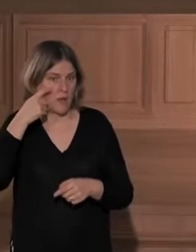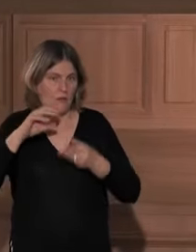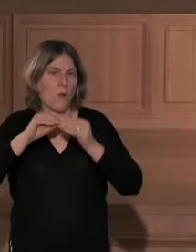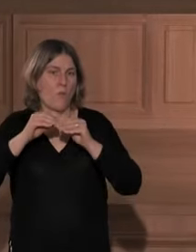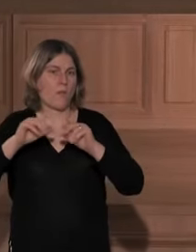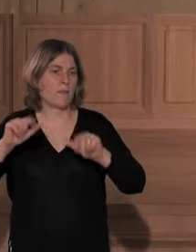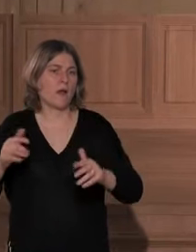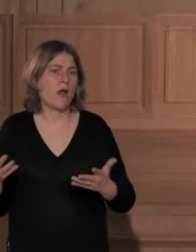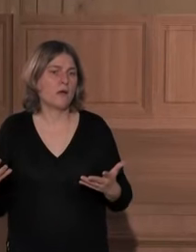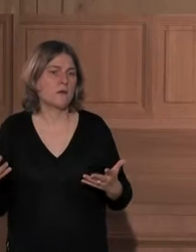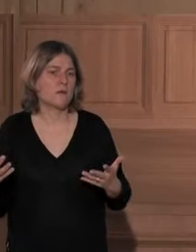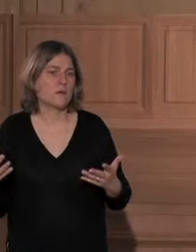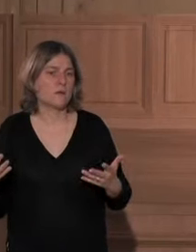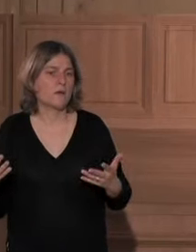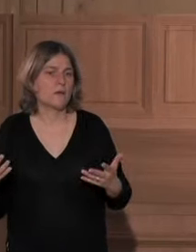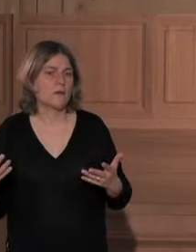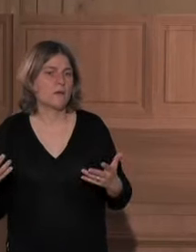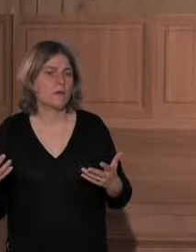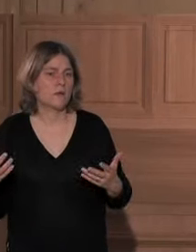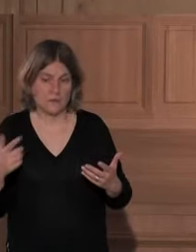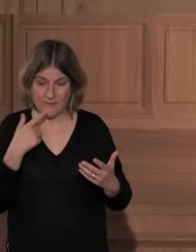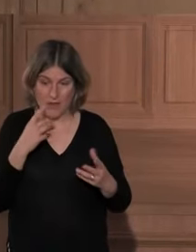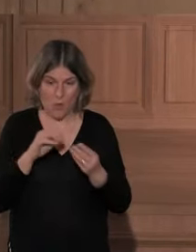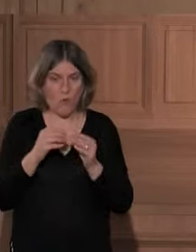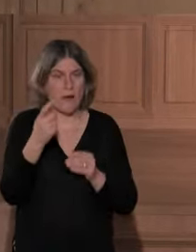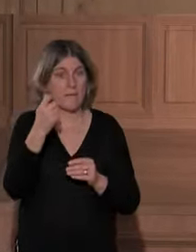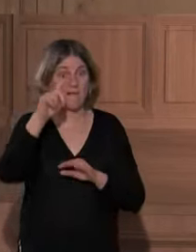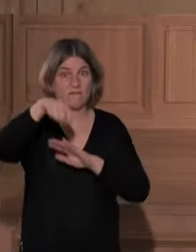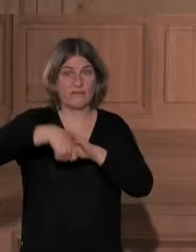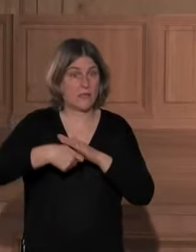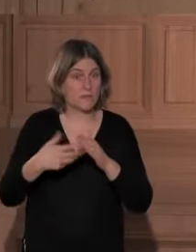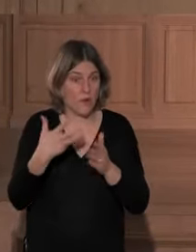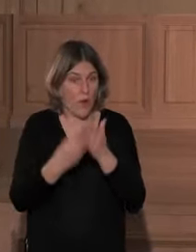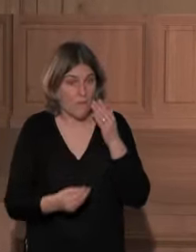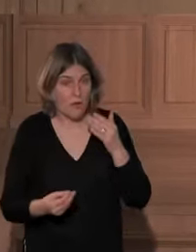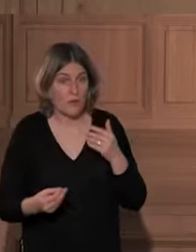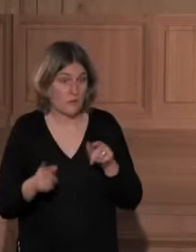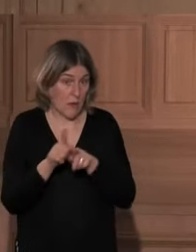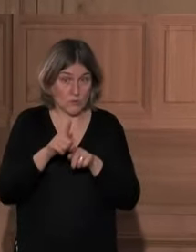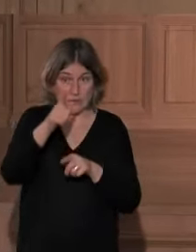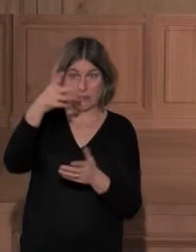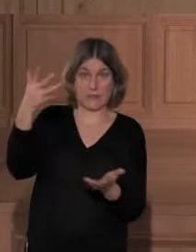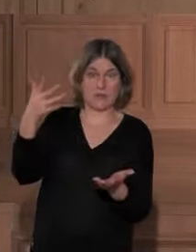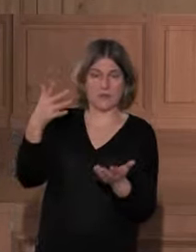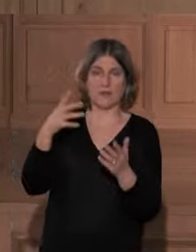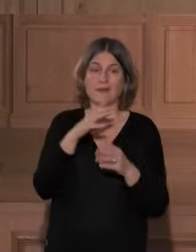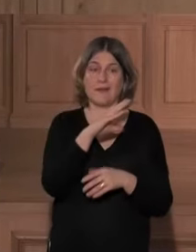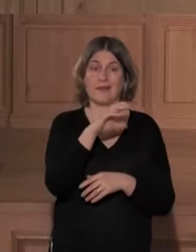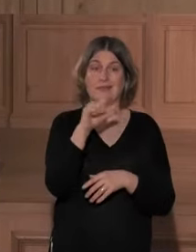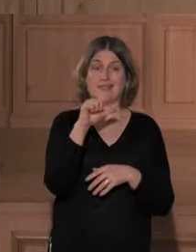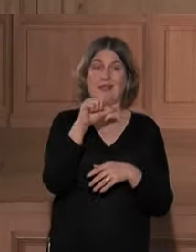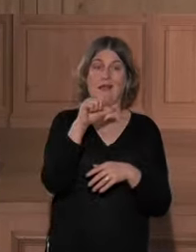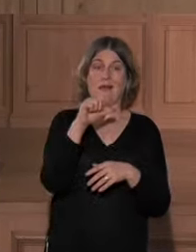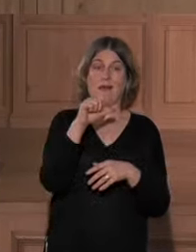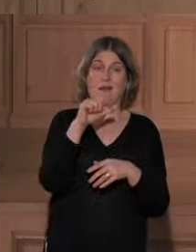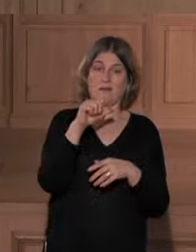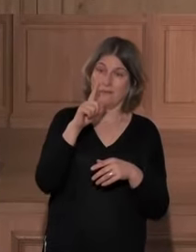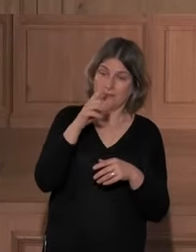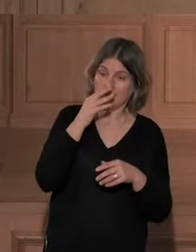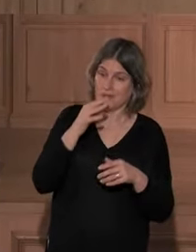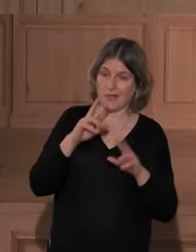problème au silence des justes. Problème de financement, problème d'acceptation qu'un conseil d'administration fasse un arrêté